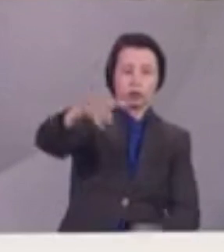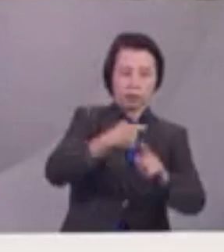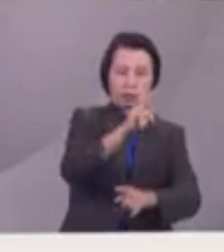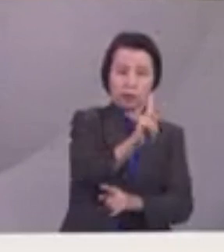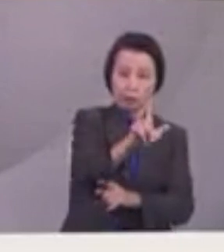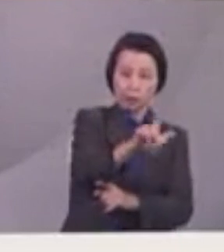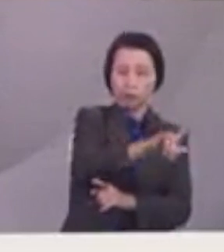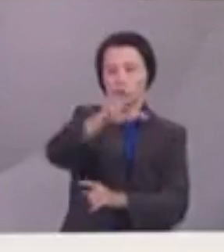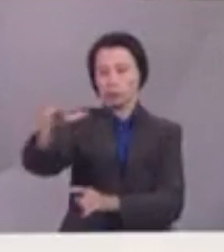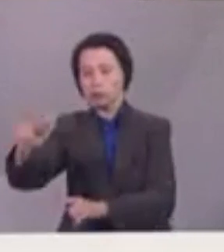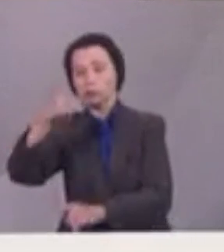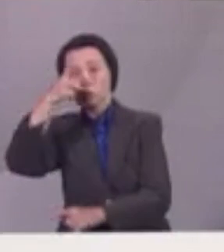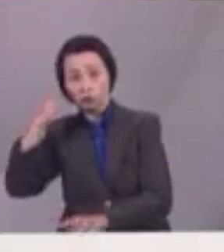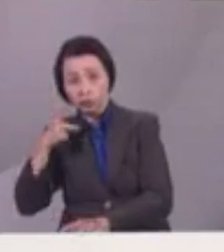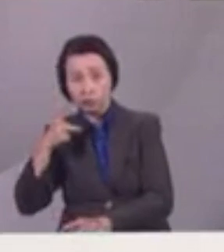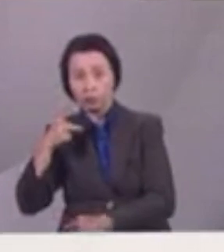ke Kuching